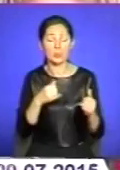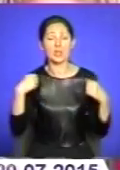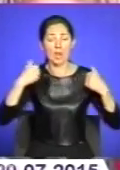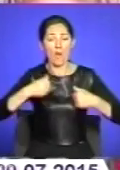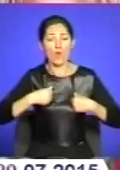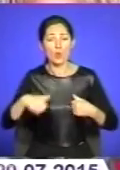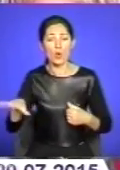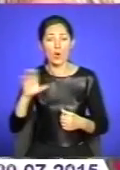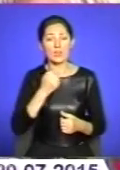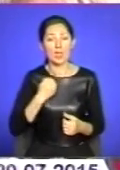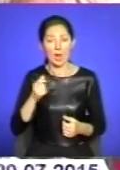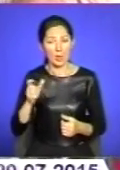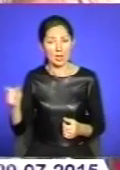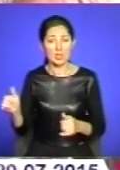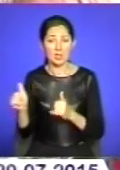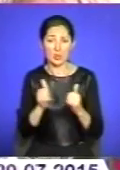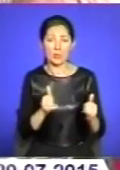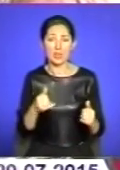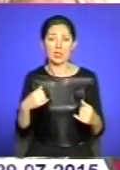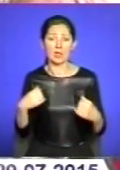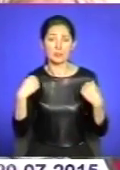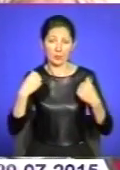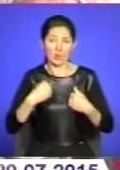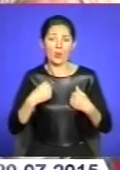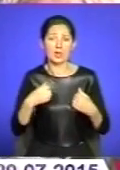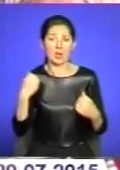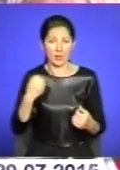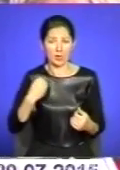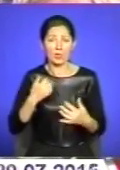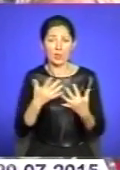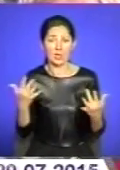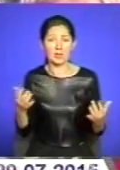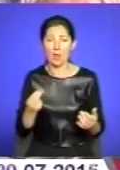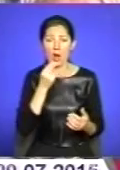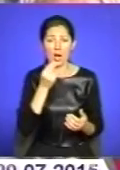бійці забезпечені одягом, забезпечені харчами.